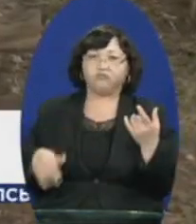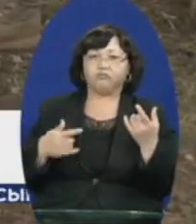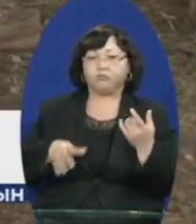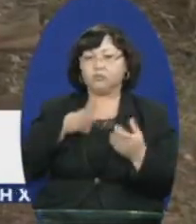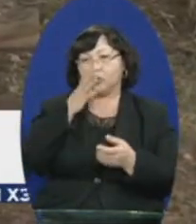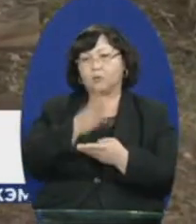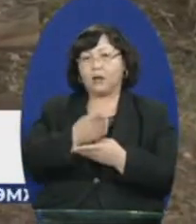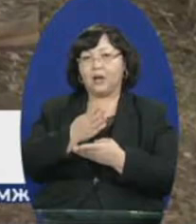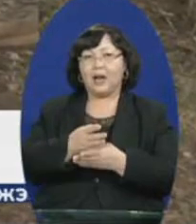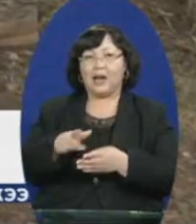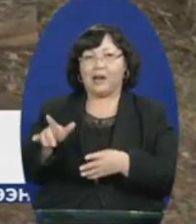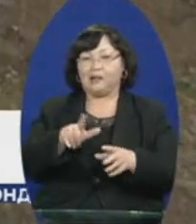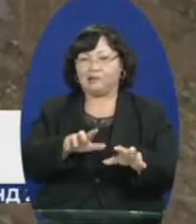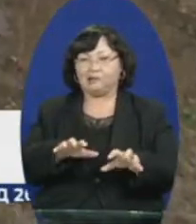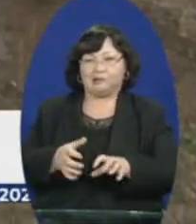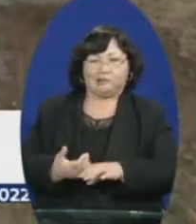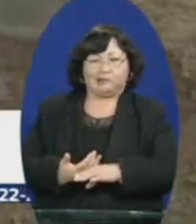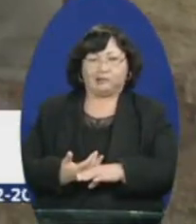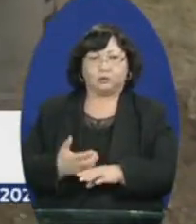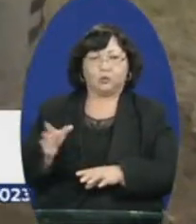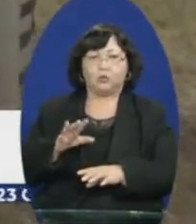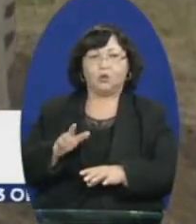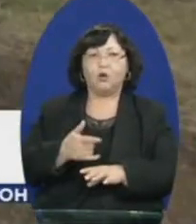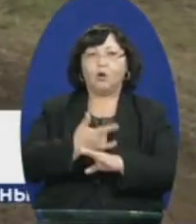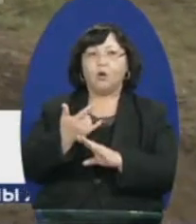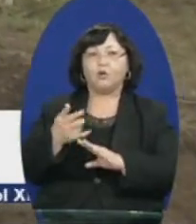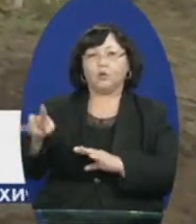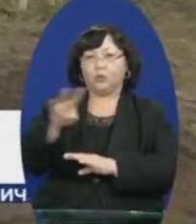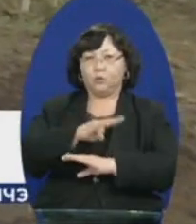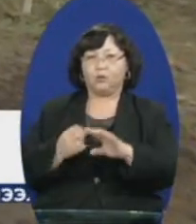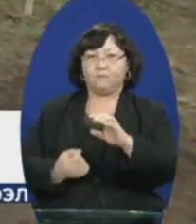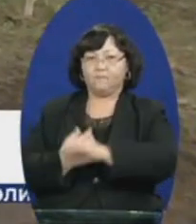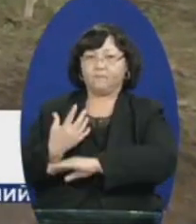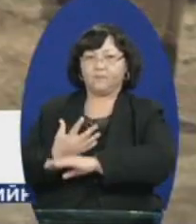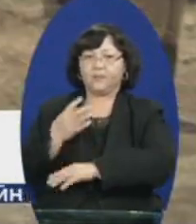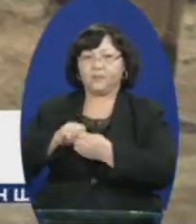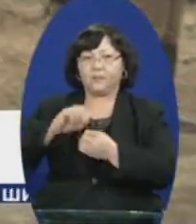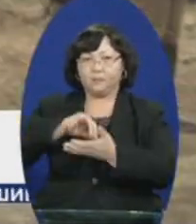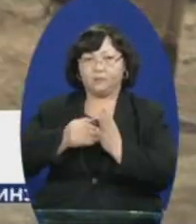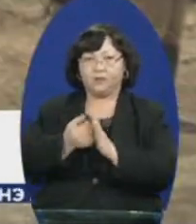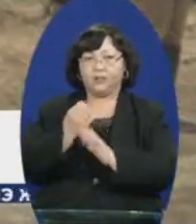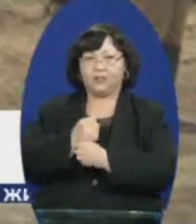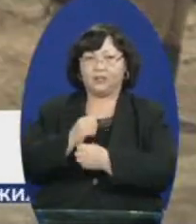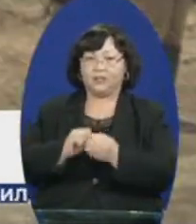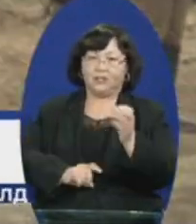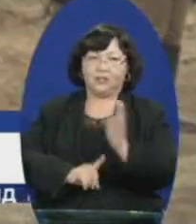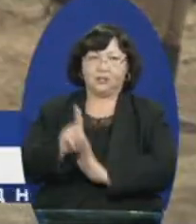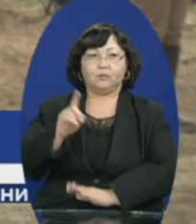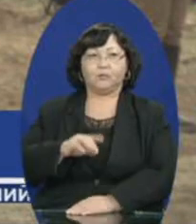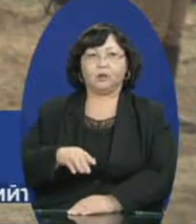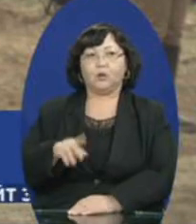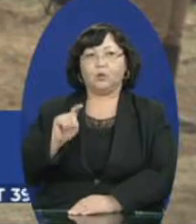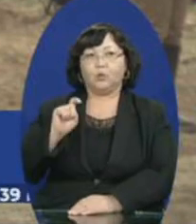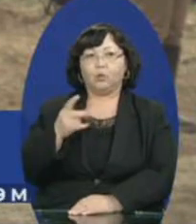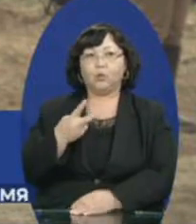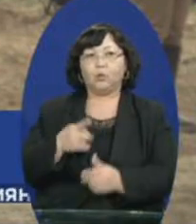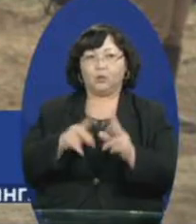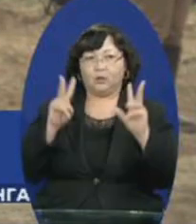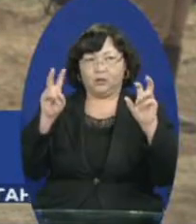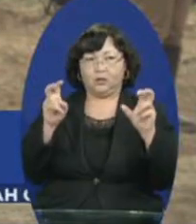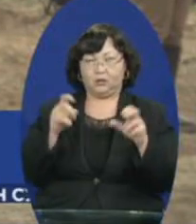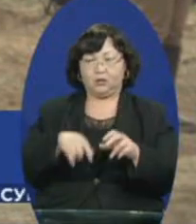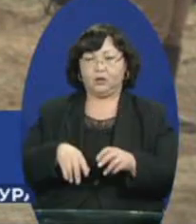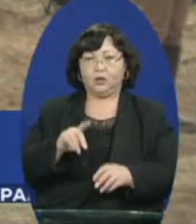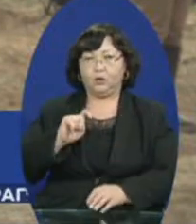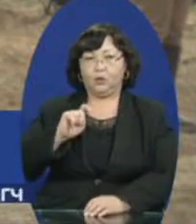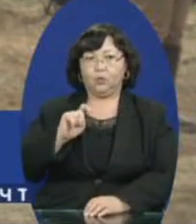хүрээнд цөлжилттэй тэмцэн говь нутаг төвлөв байгуулах төлөвлөгөө гарган ажиллаж байна. Хүү гэдэг тийм одоо хэлбэр